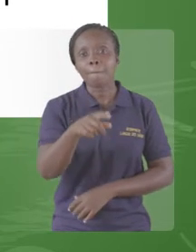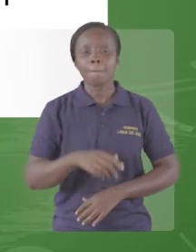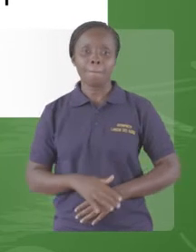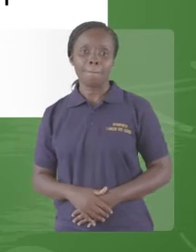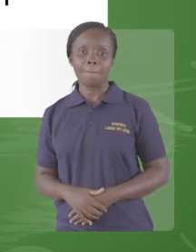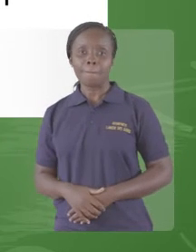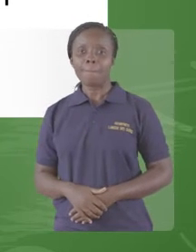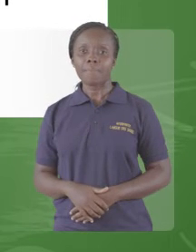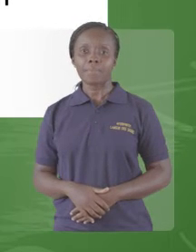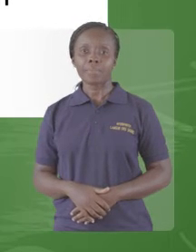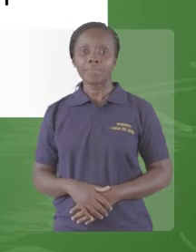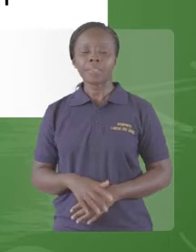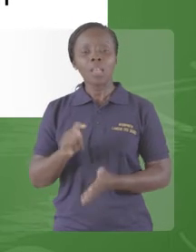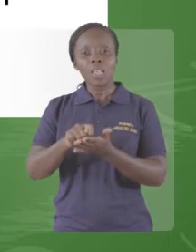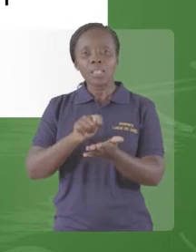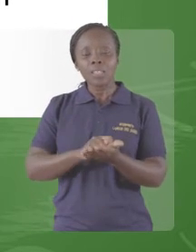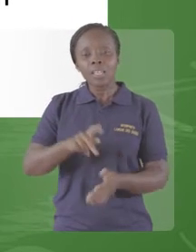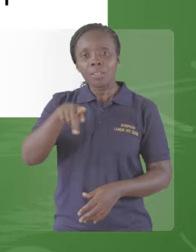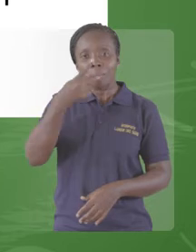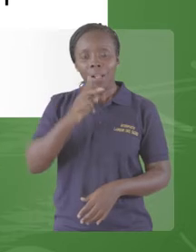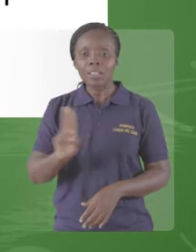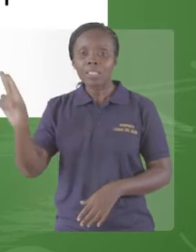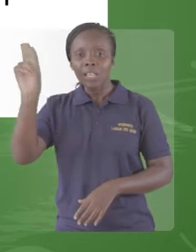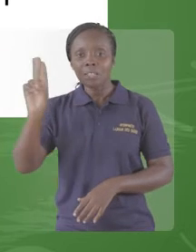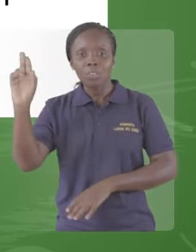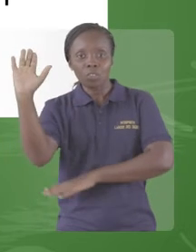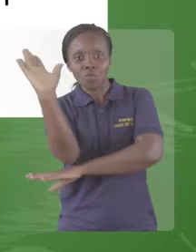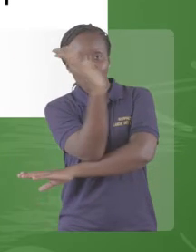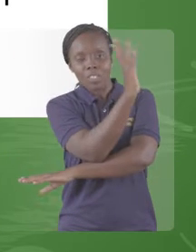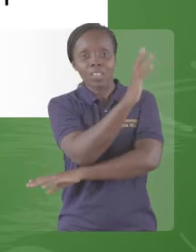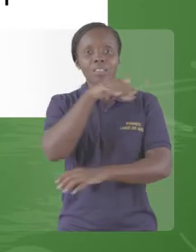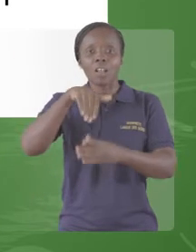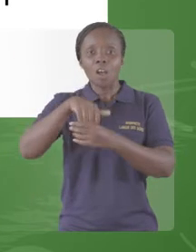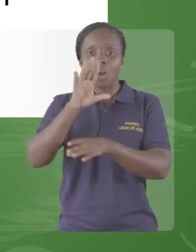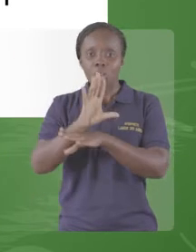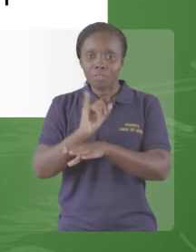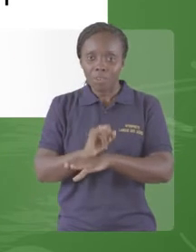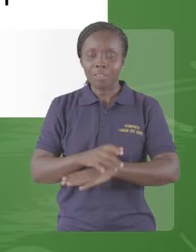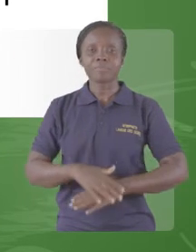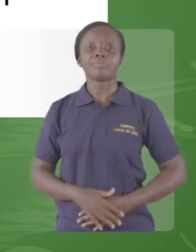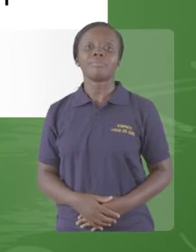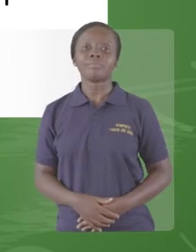La situation parle de l'exploitation forestière en Côte d'Ivoire.